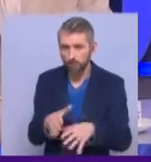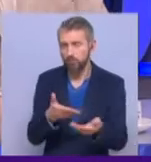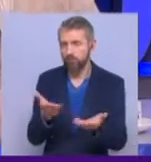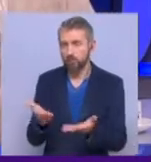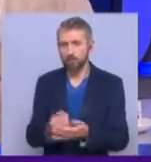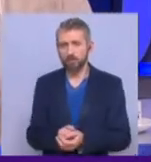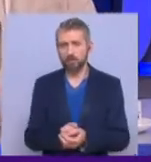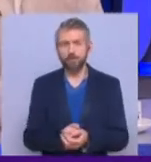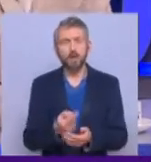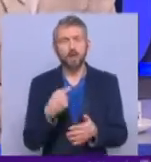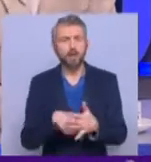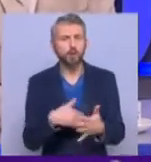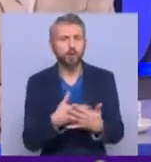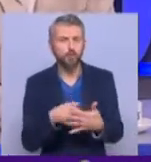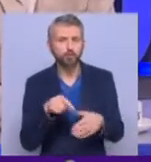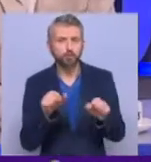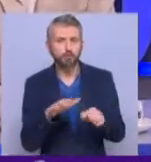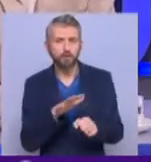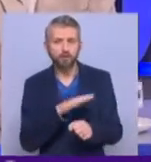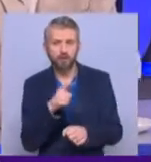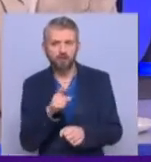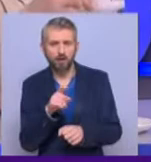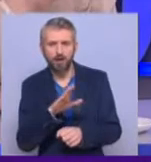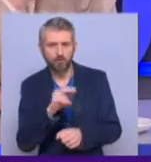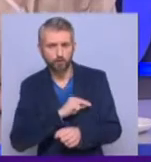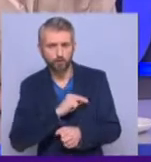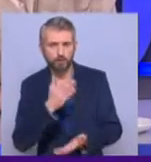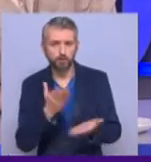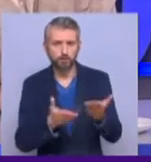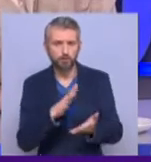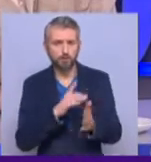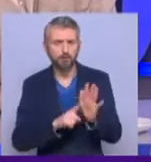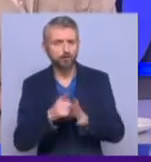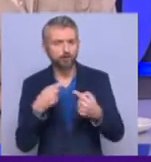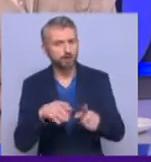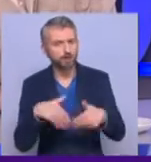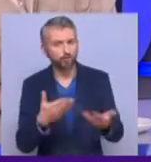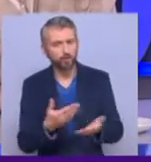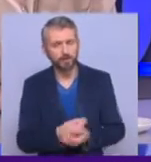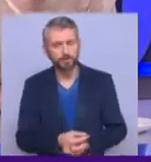Тобто, гипотетично тут міг би і не газ працювати, якщо б були б на початку інші пропозиції?